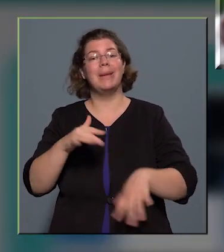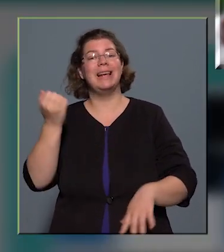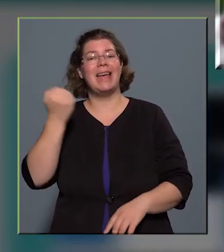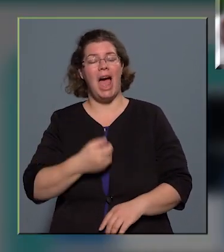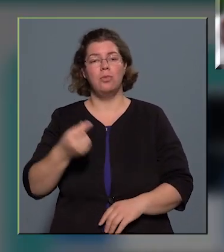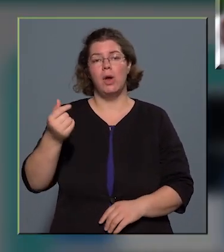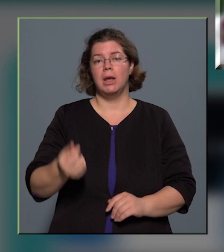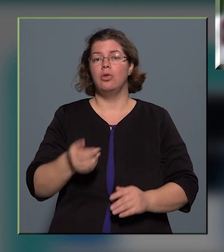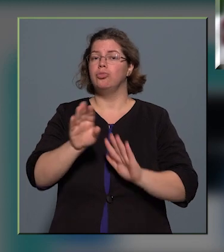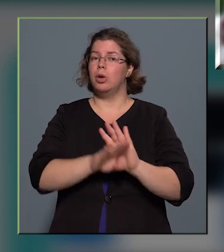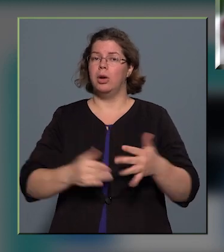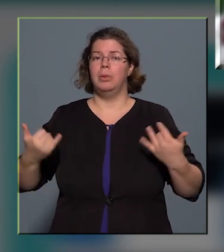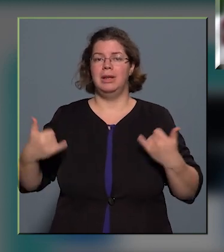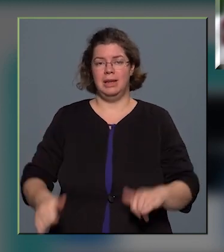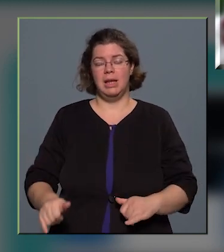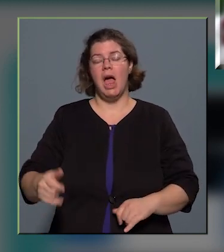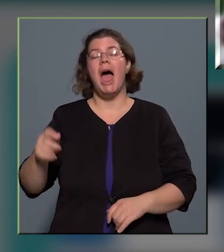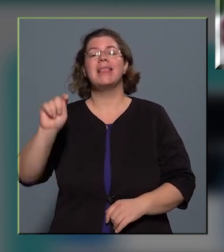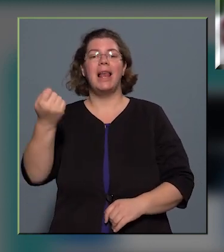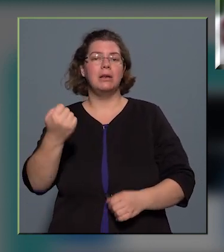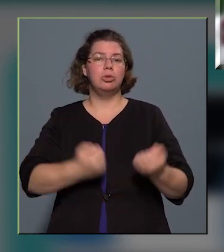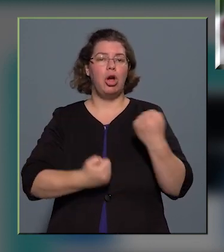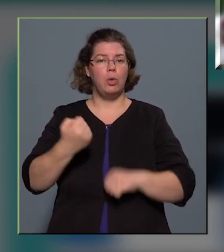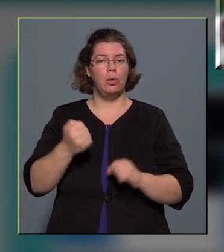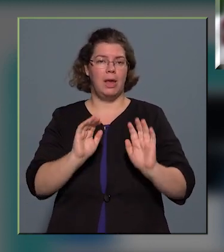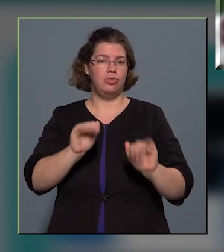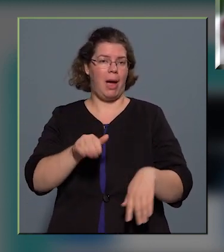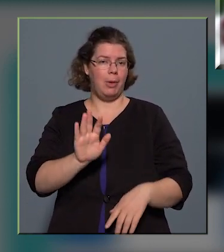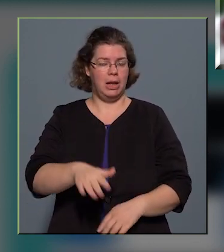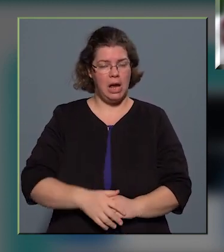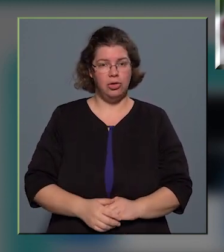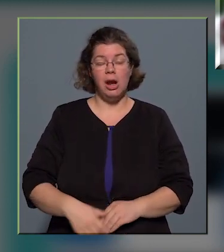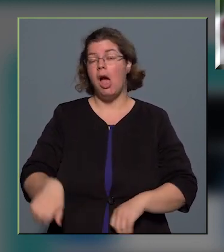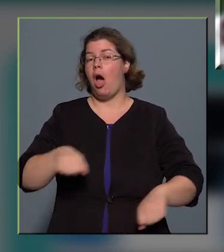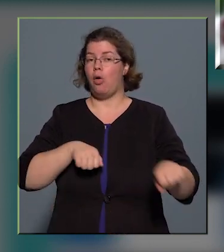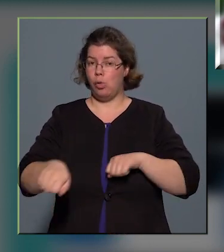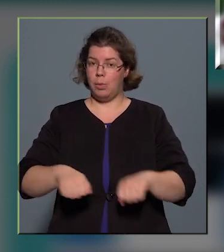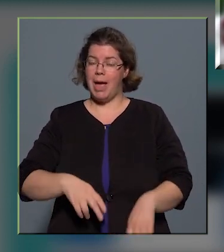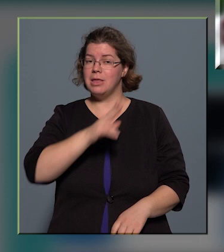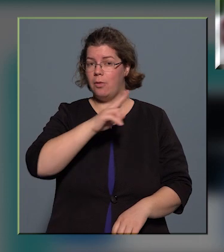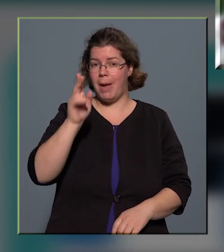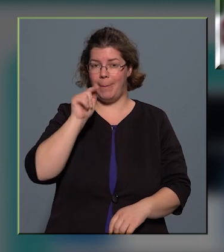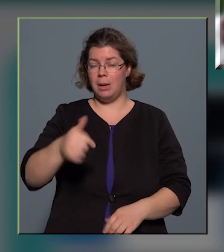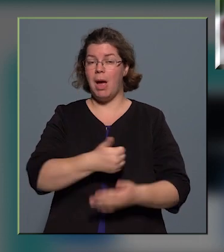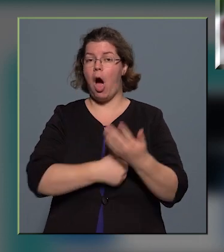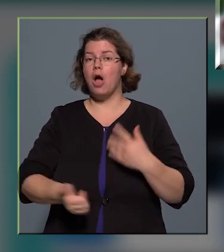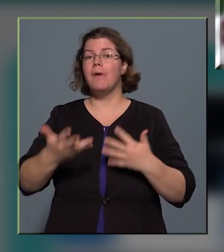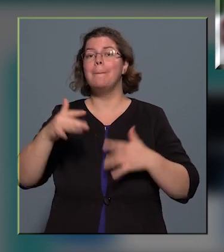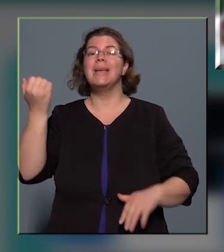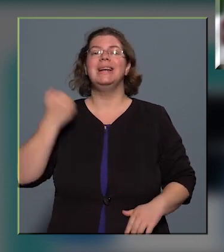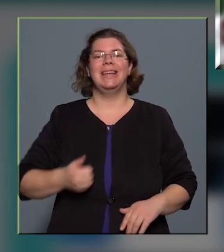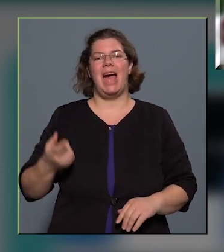programot indít a kormány az elektromos autózás támogatására. A kormány novemberben 60 milliárd